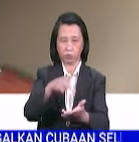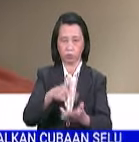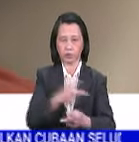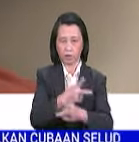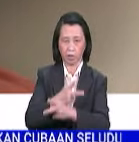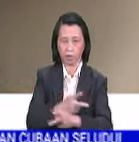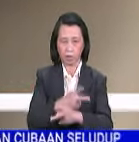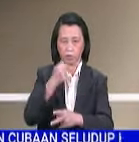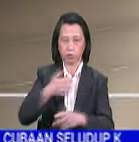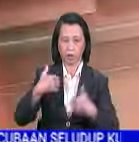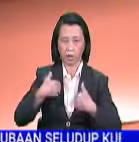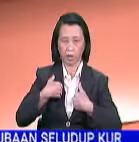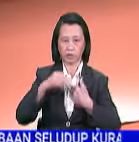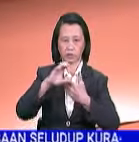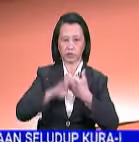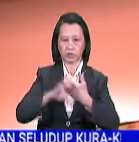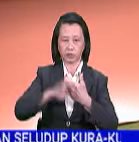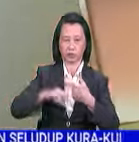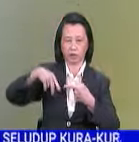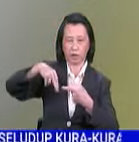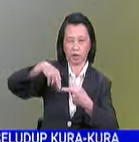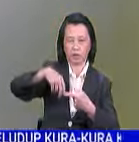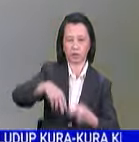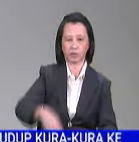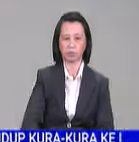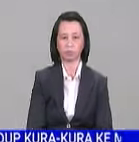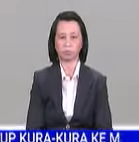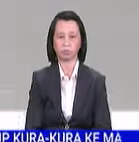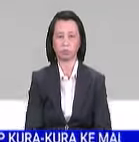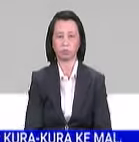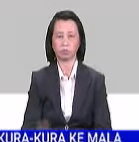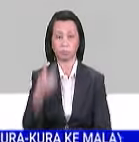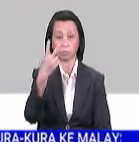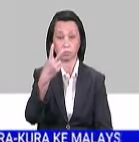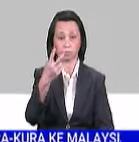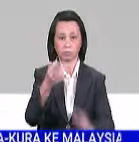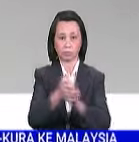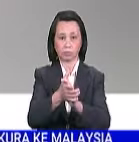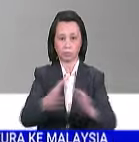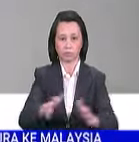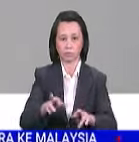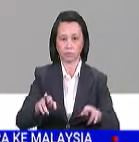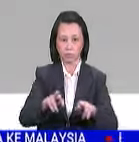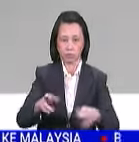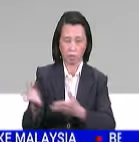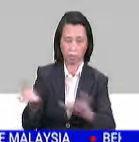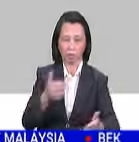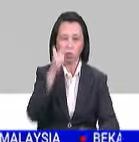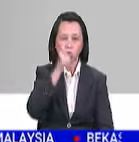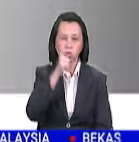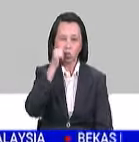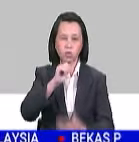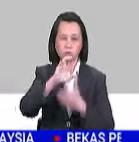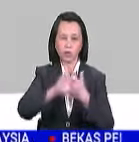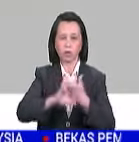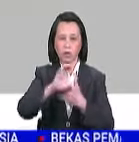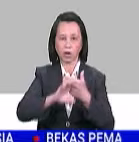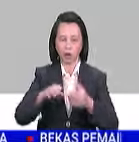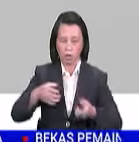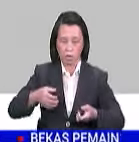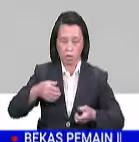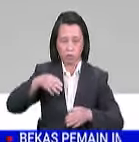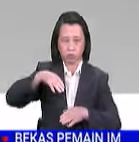jagaan kerana mengalami kecederaan kaki. Dan dua penyelamat dirakam membawa seorang wanita yang cedera